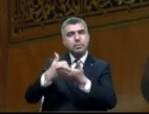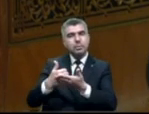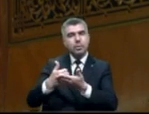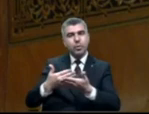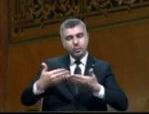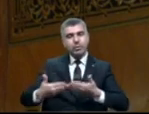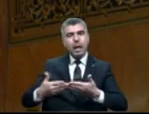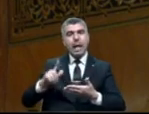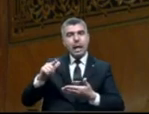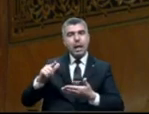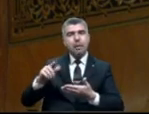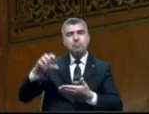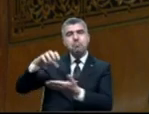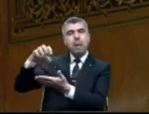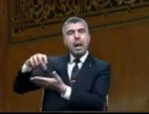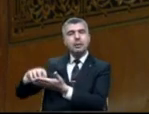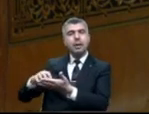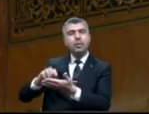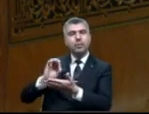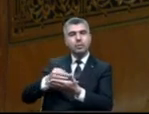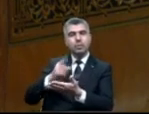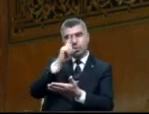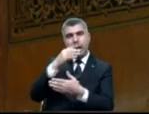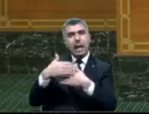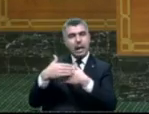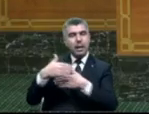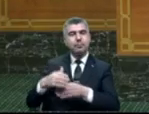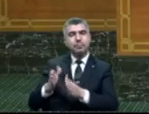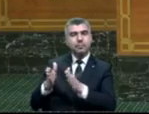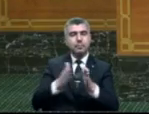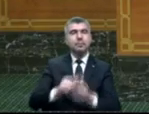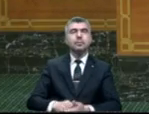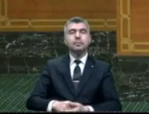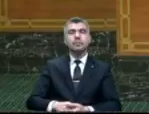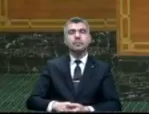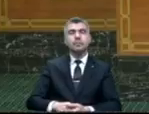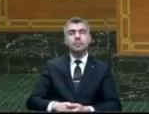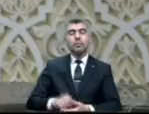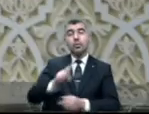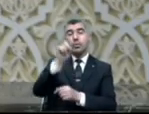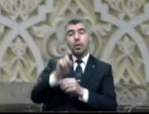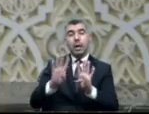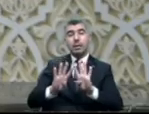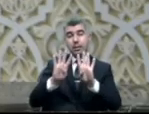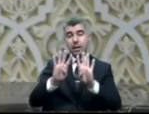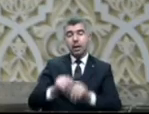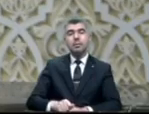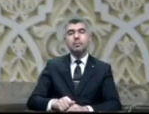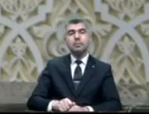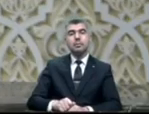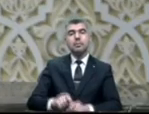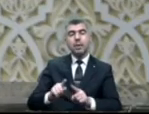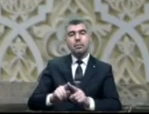عندنا تجربة ديال مناطق اخرى، ولكن غادي تكون ان شاء الله في عما قريب. شكرا السيد الوزير المحترم. نمر الى السؤال الثامن،